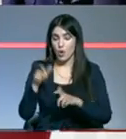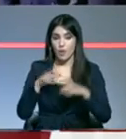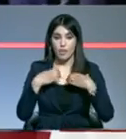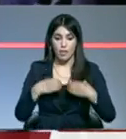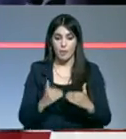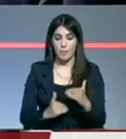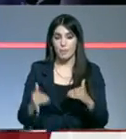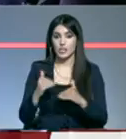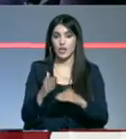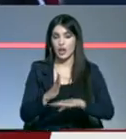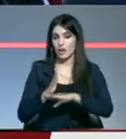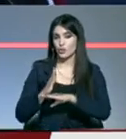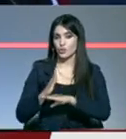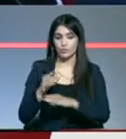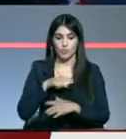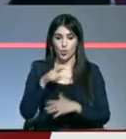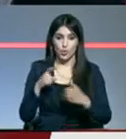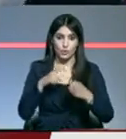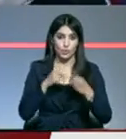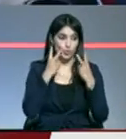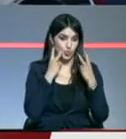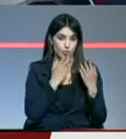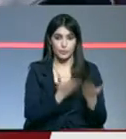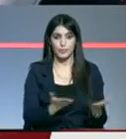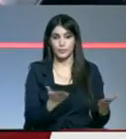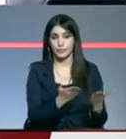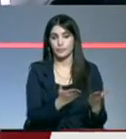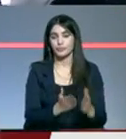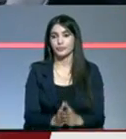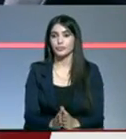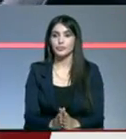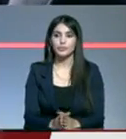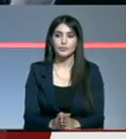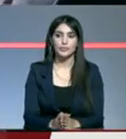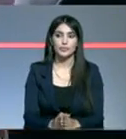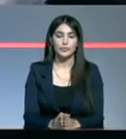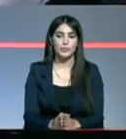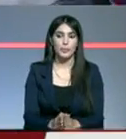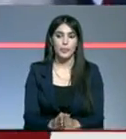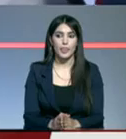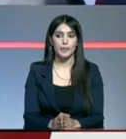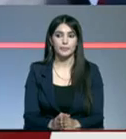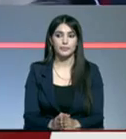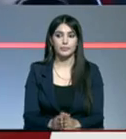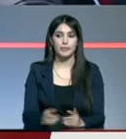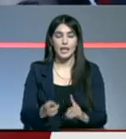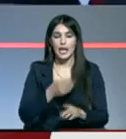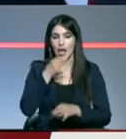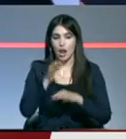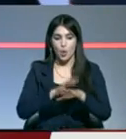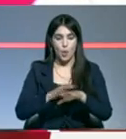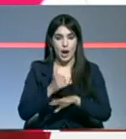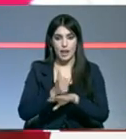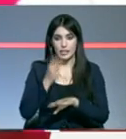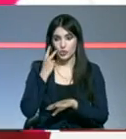الأعلى للجيوش. الصورة صدرت في جريدة الشباب دون السعر في راس المرض،